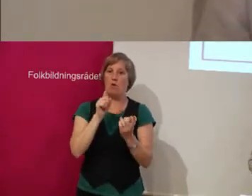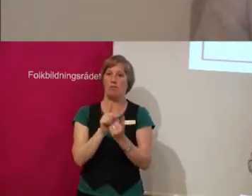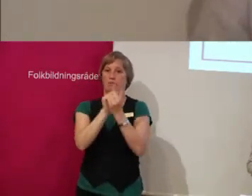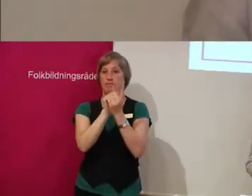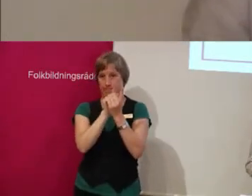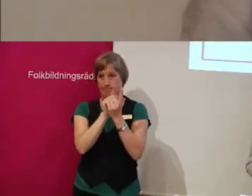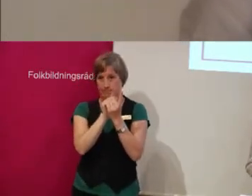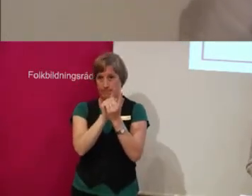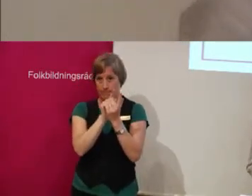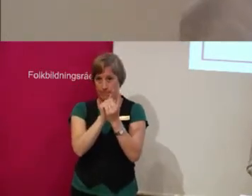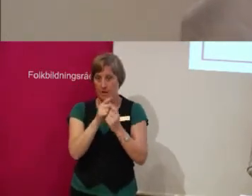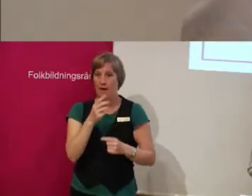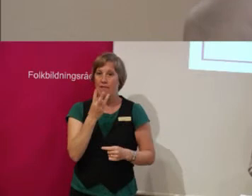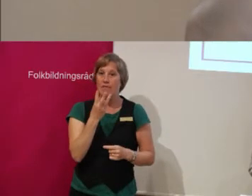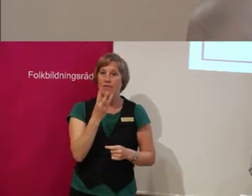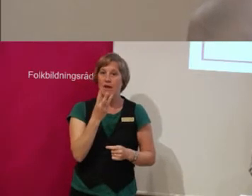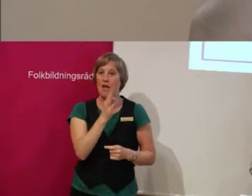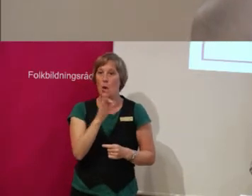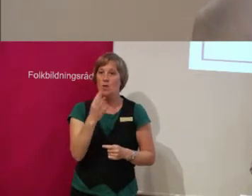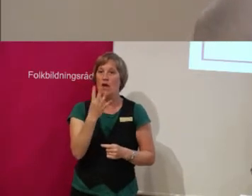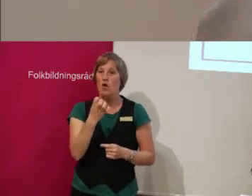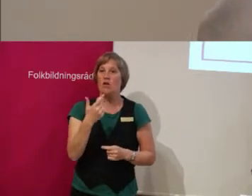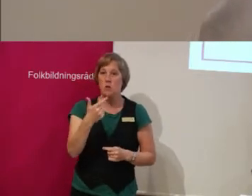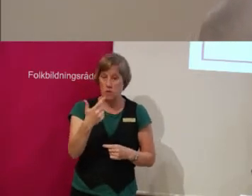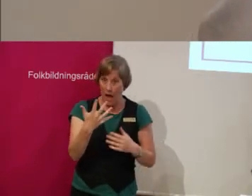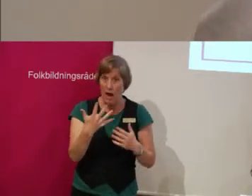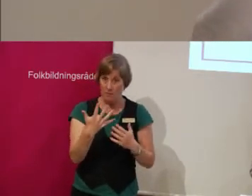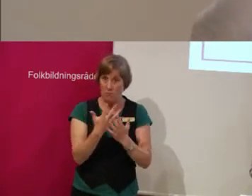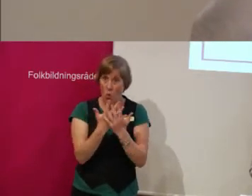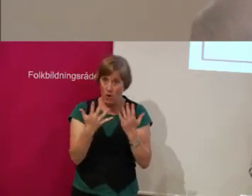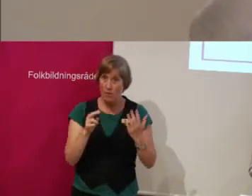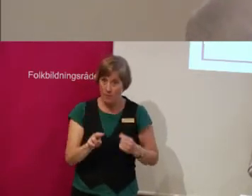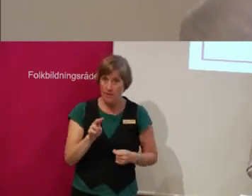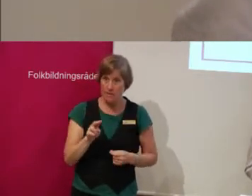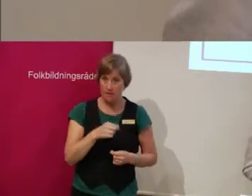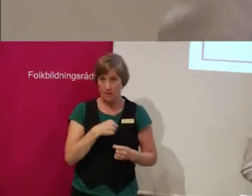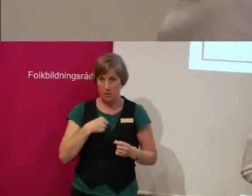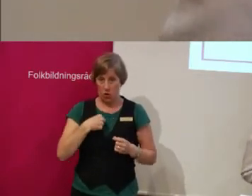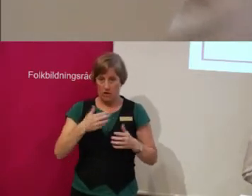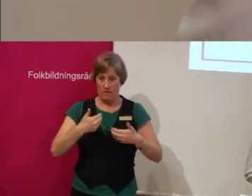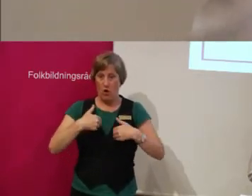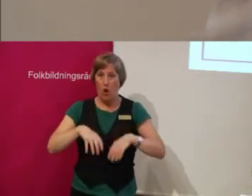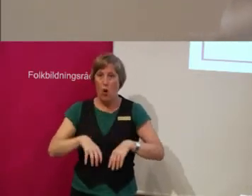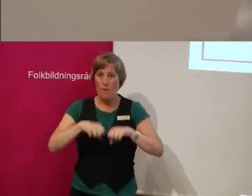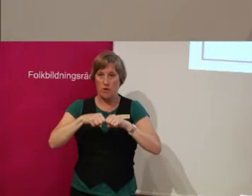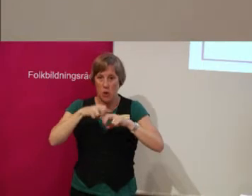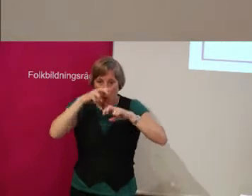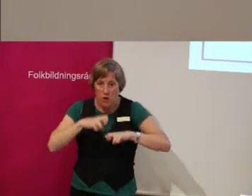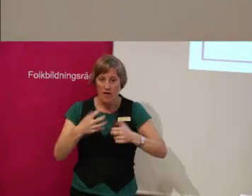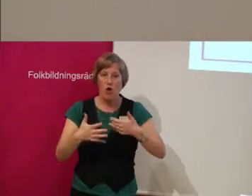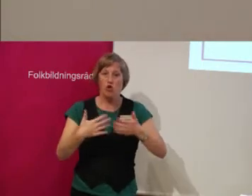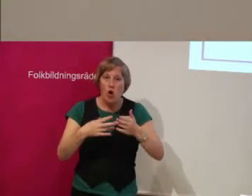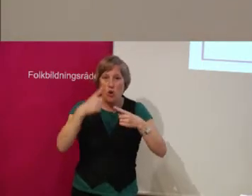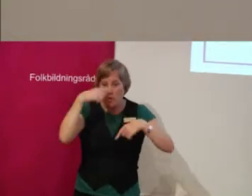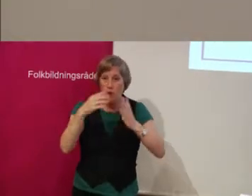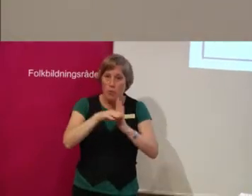Ja, 340 000 är väldigt mycket och nu har vi då fått i uppdrag att undersöka vad de här programmen gör, vad de